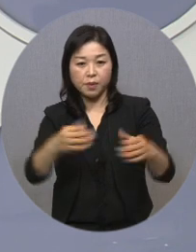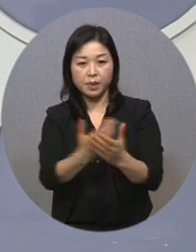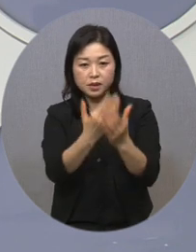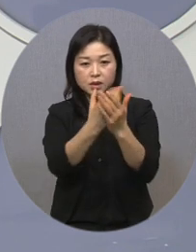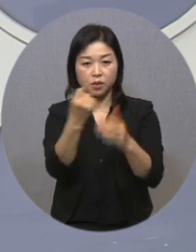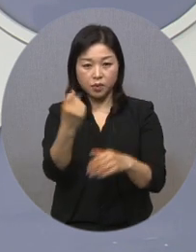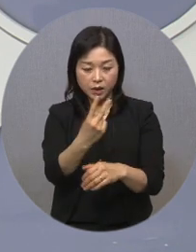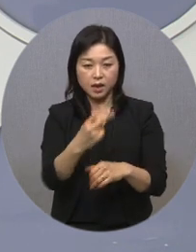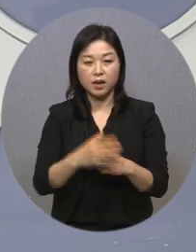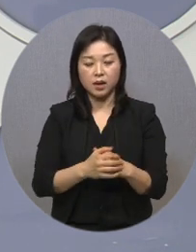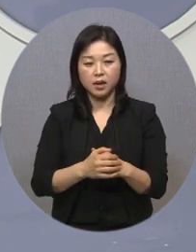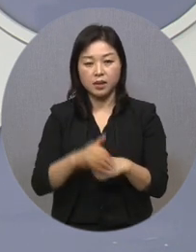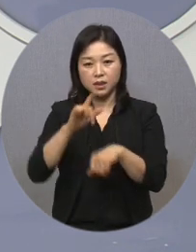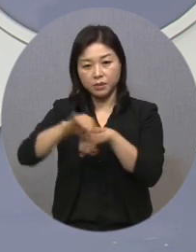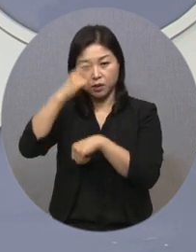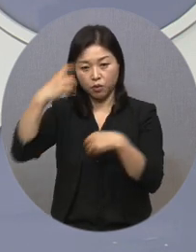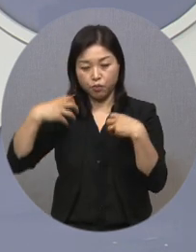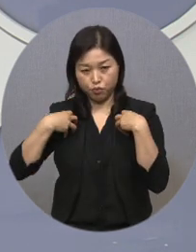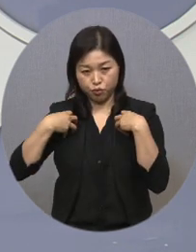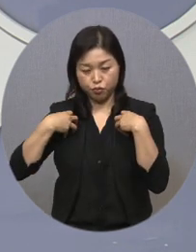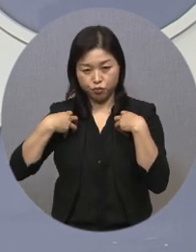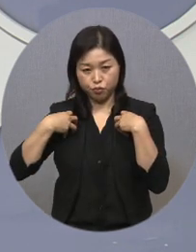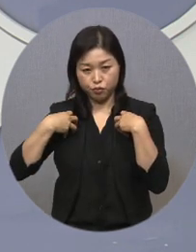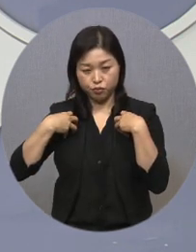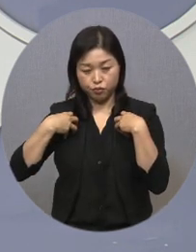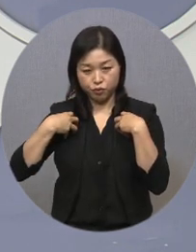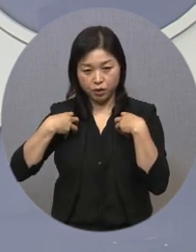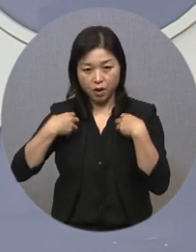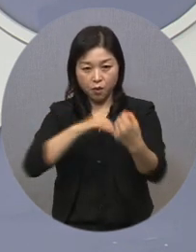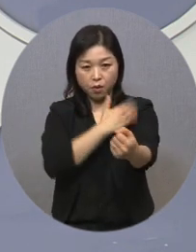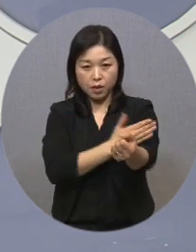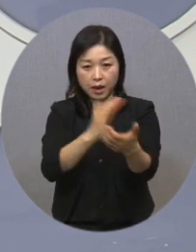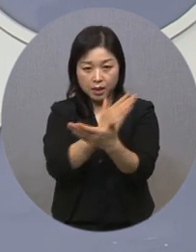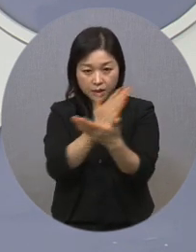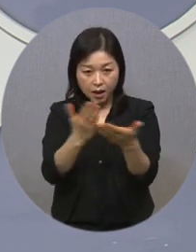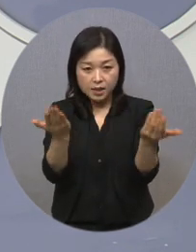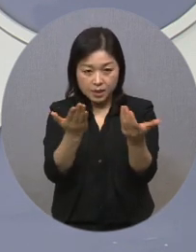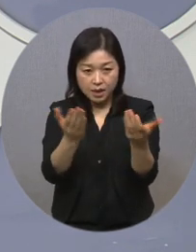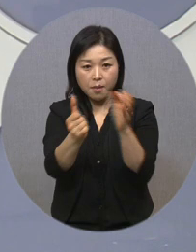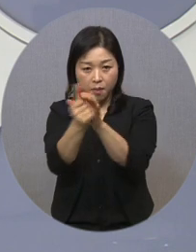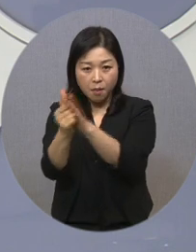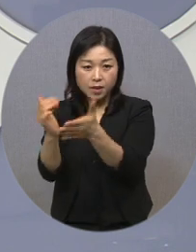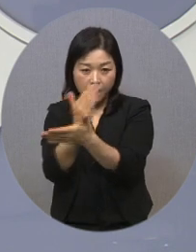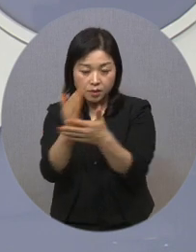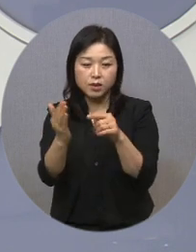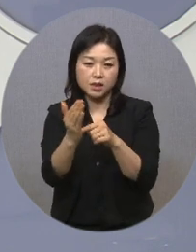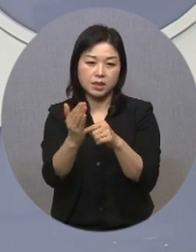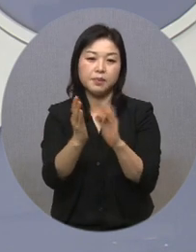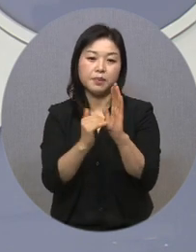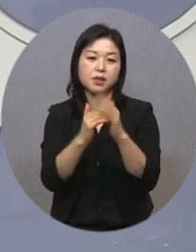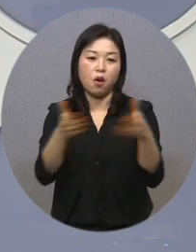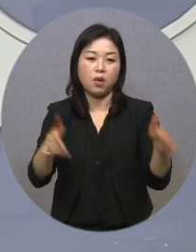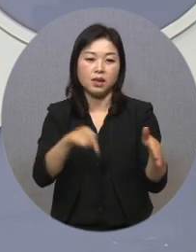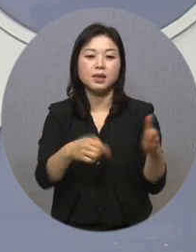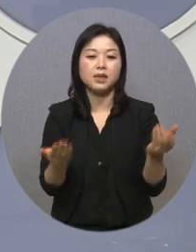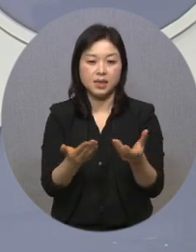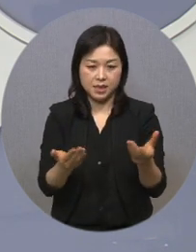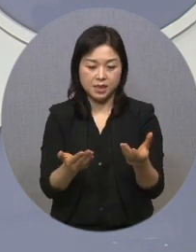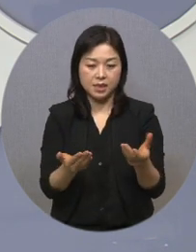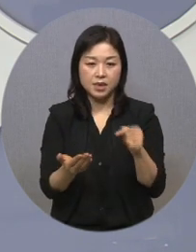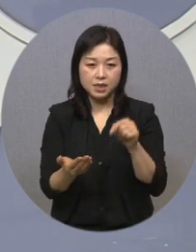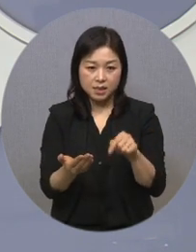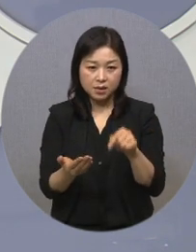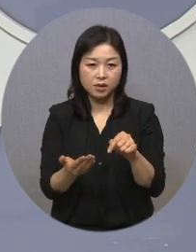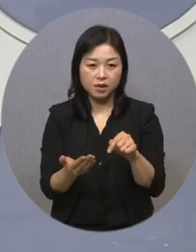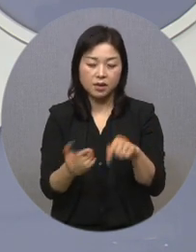균형발전과 자치분권의 업무를 좀 전반적으로 담당하는 비서관실이었습니다. 여기서 근무했던